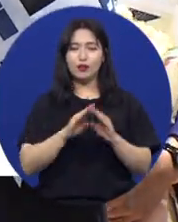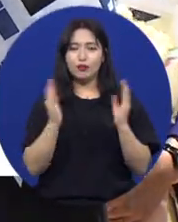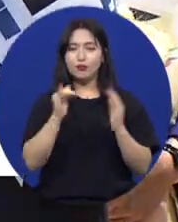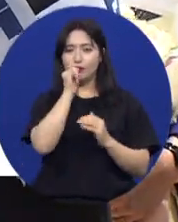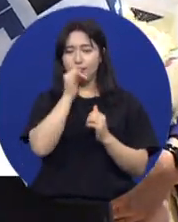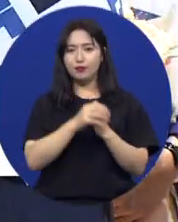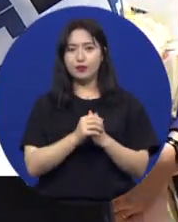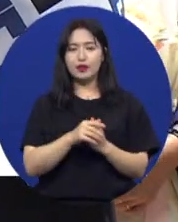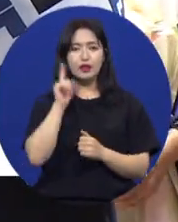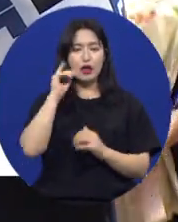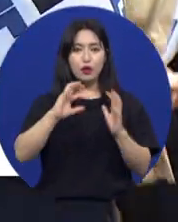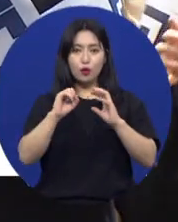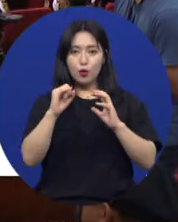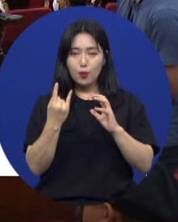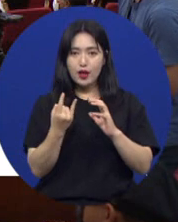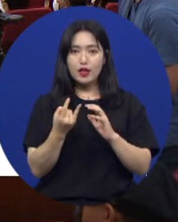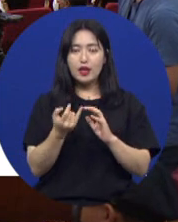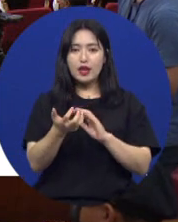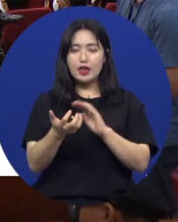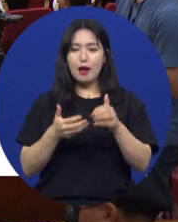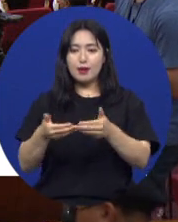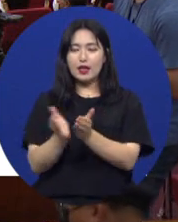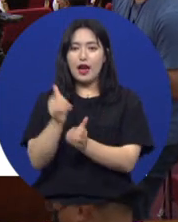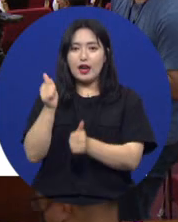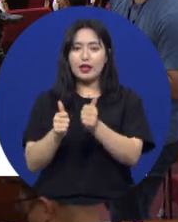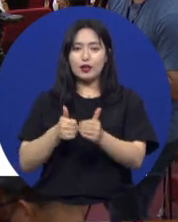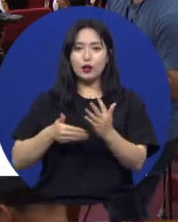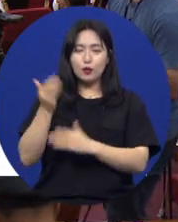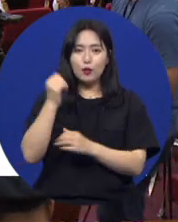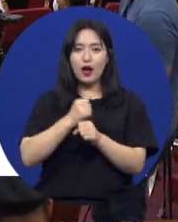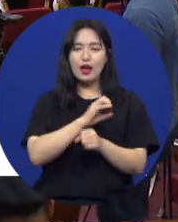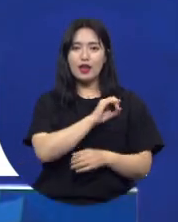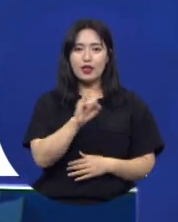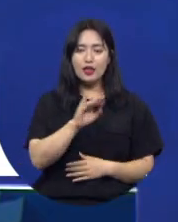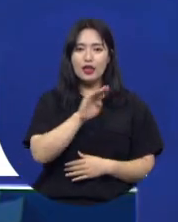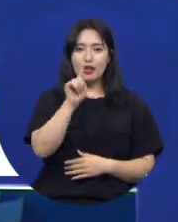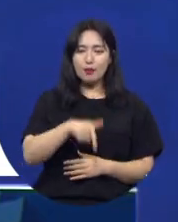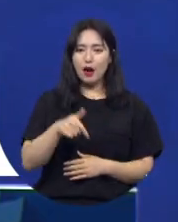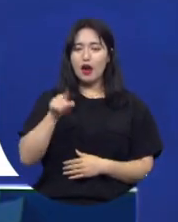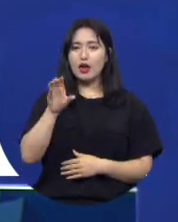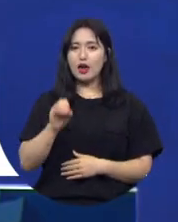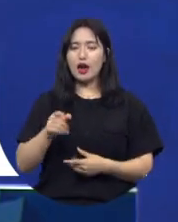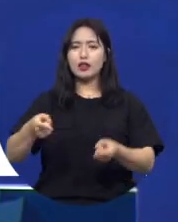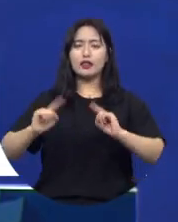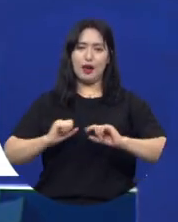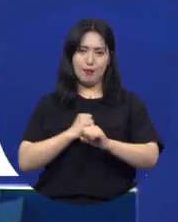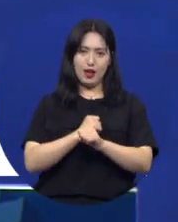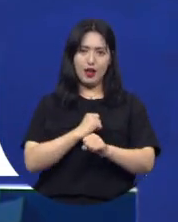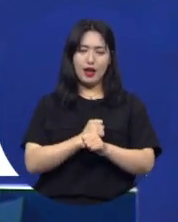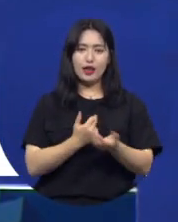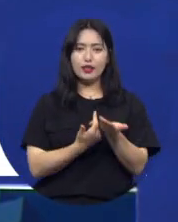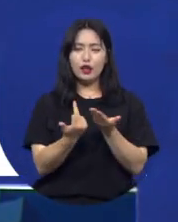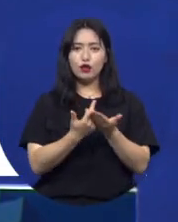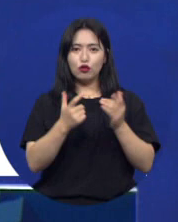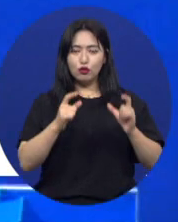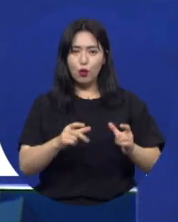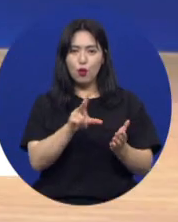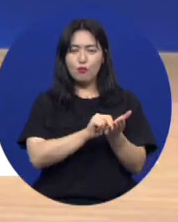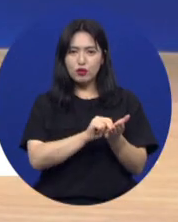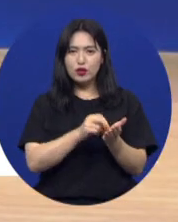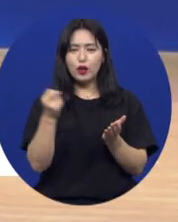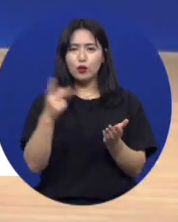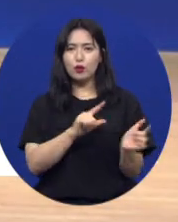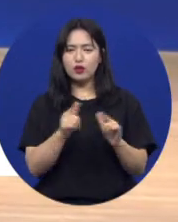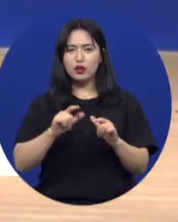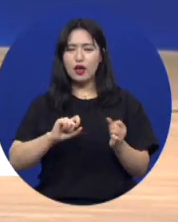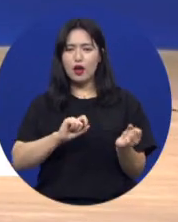내일 토론회에는 예비 경선을 통과한 이재명, 박용진, 강훈식 후보가 참석해 제주 지역 현안과 당 쇄신 방안